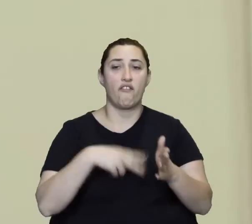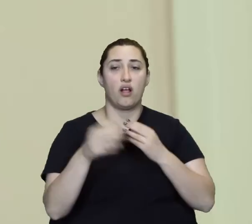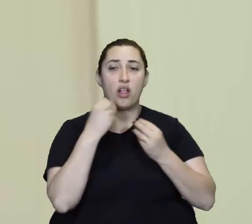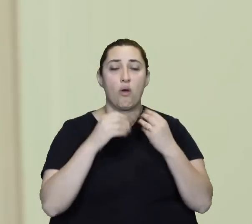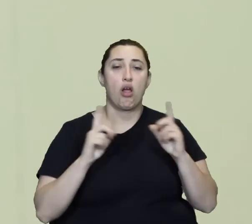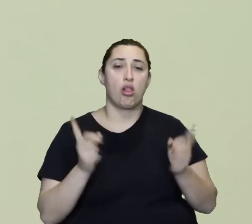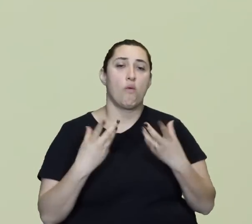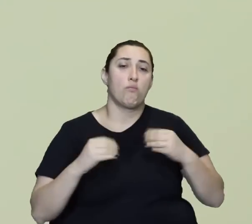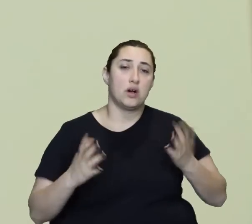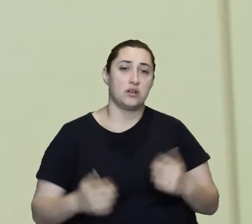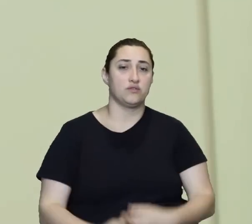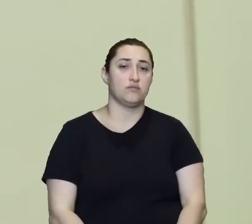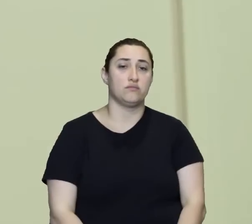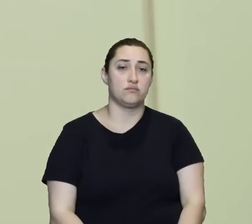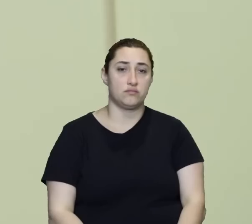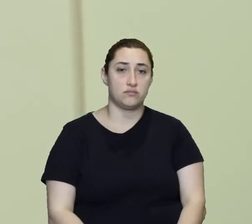olmaz.